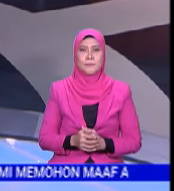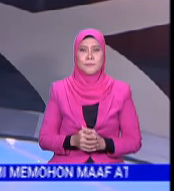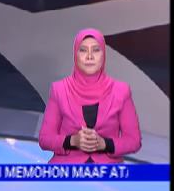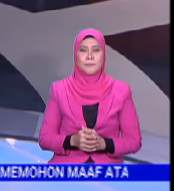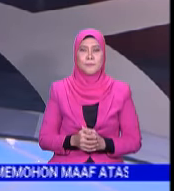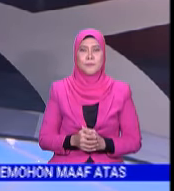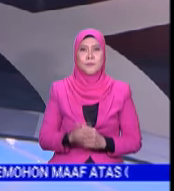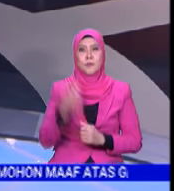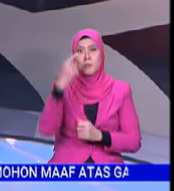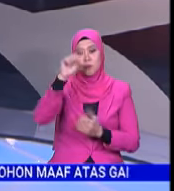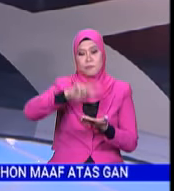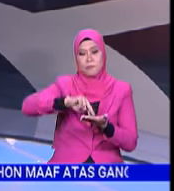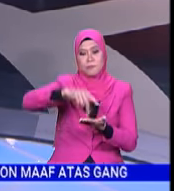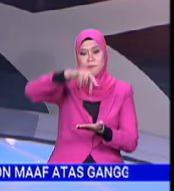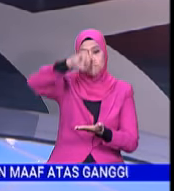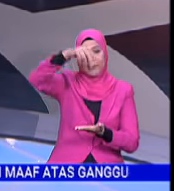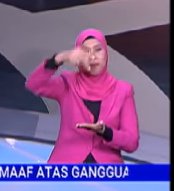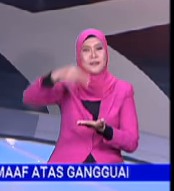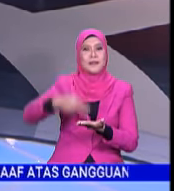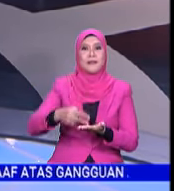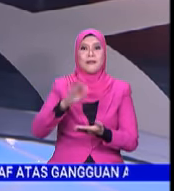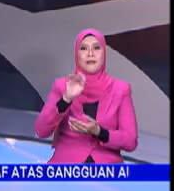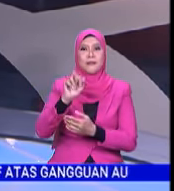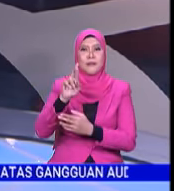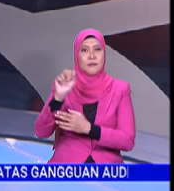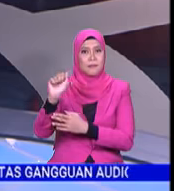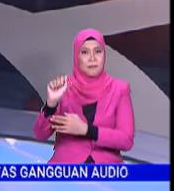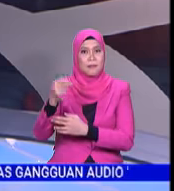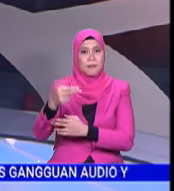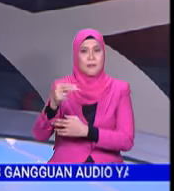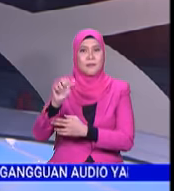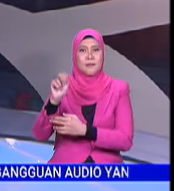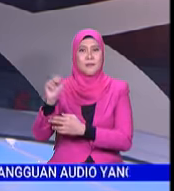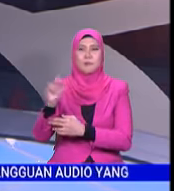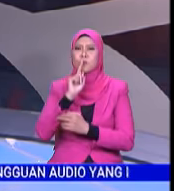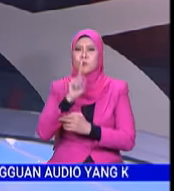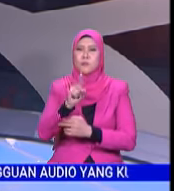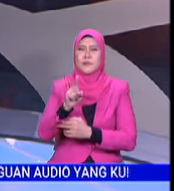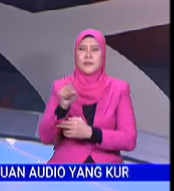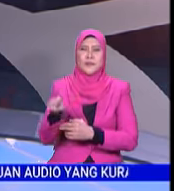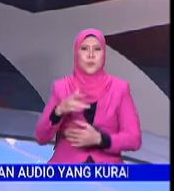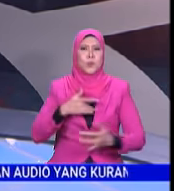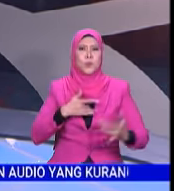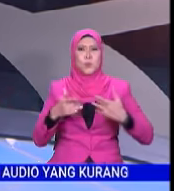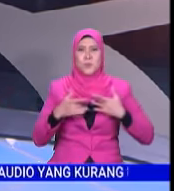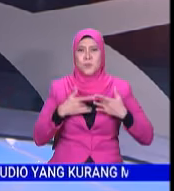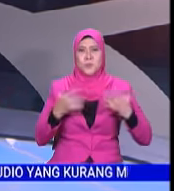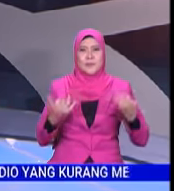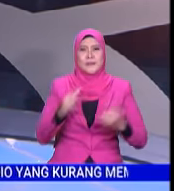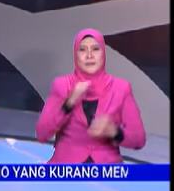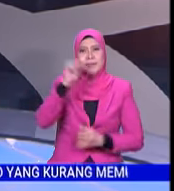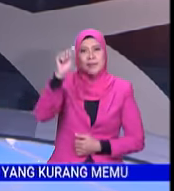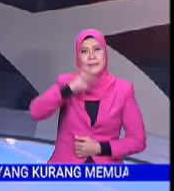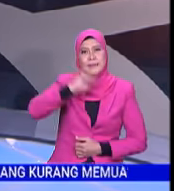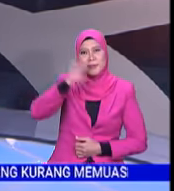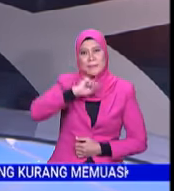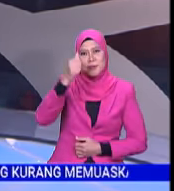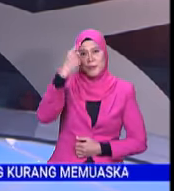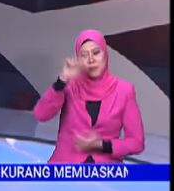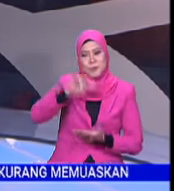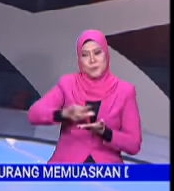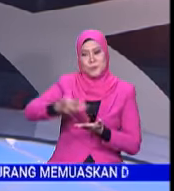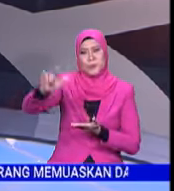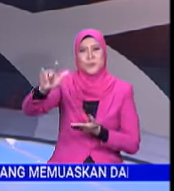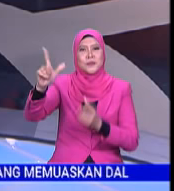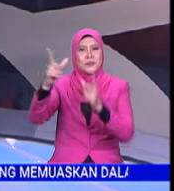Bagi atlet gimnastik artistik negara Farhan Abdul Hadi pula, dia mengakui dirinya amat teruja dan sudah tidak sabar untuk ke